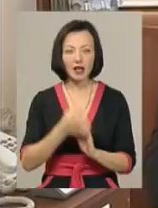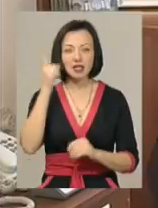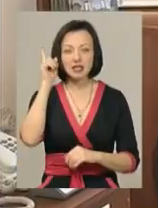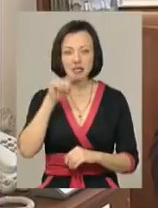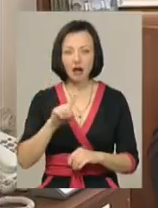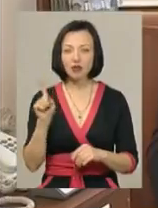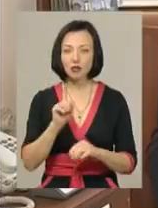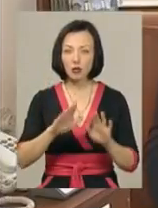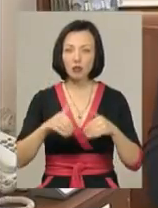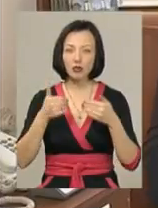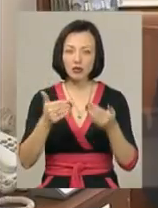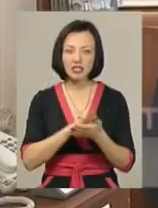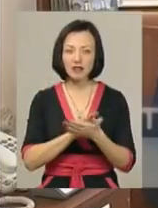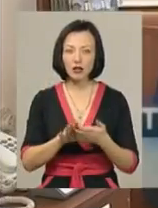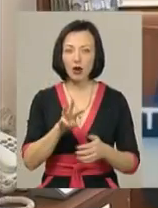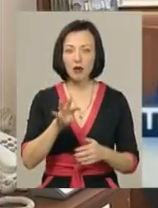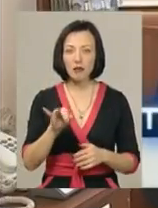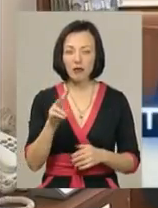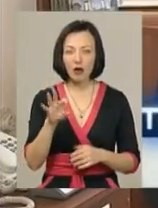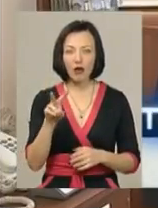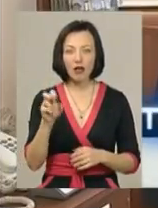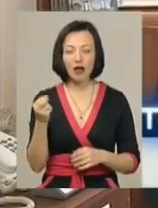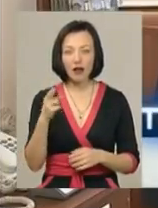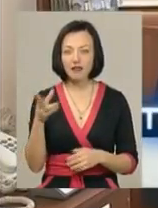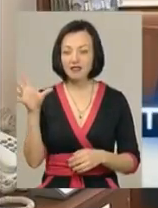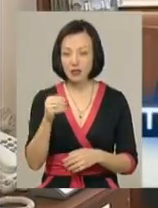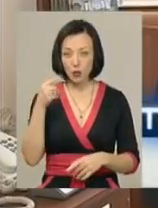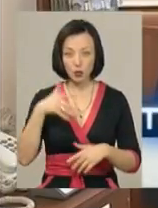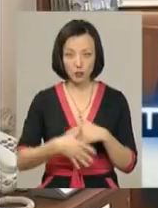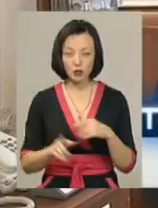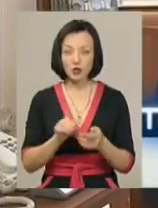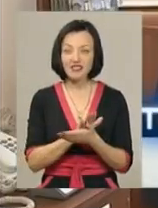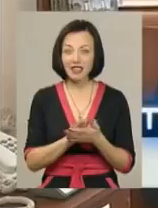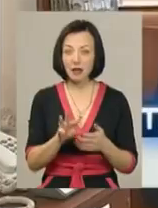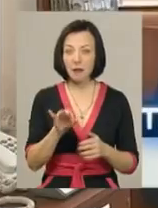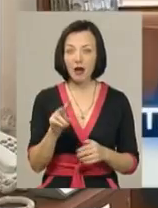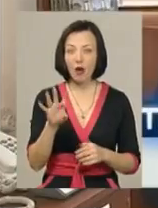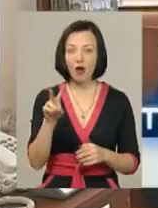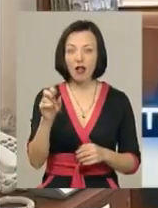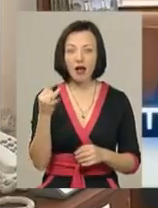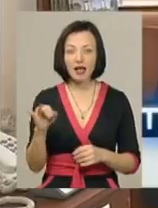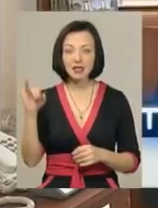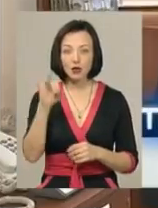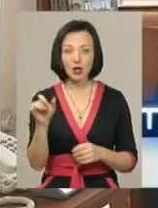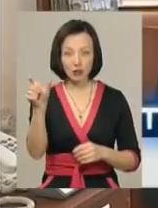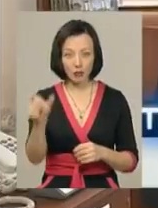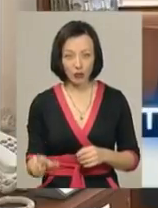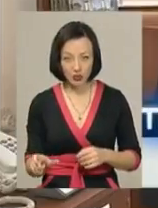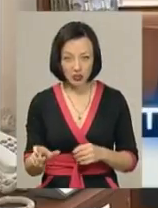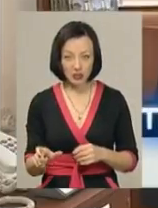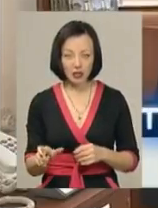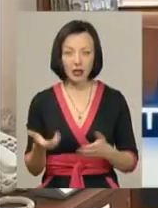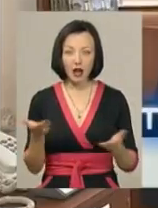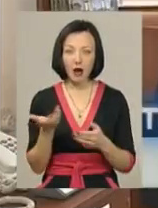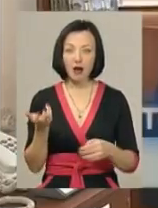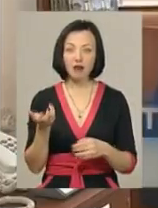як альтернативу пропонують Святого Миколая але Ми всі прекрасно розуміємо що Святий Миколай - Це історична особа